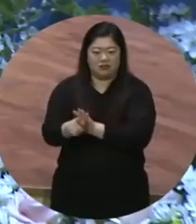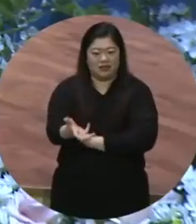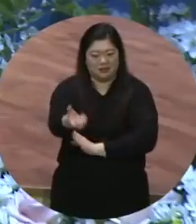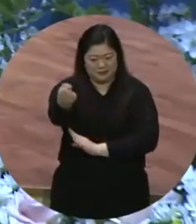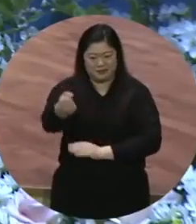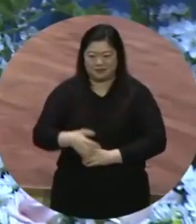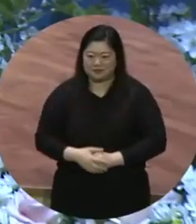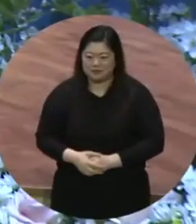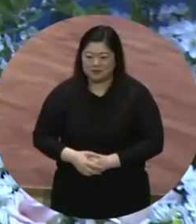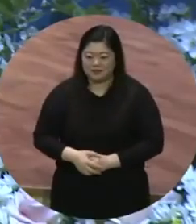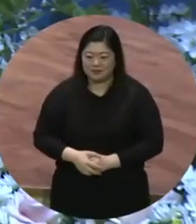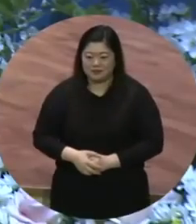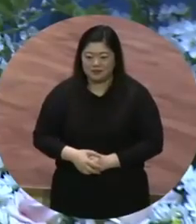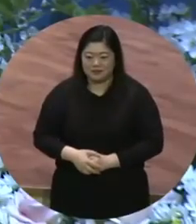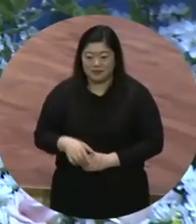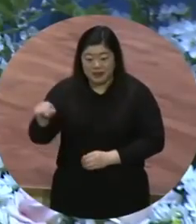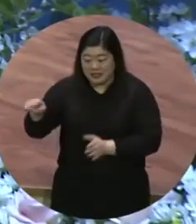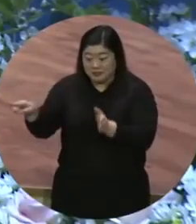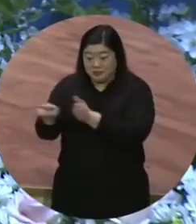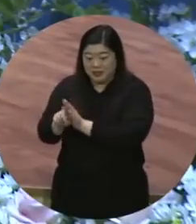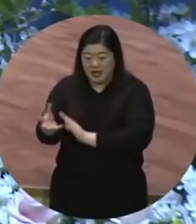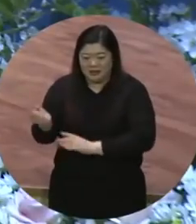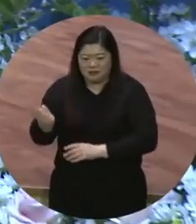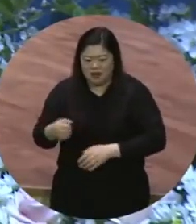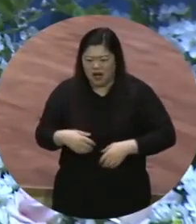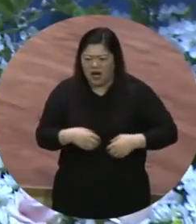자, 이 믿음 가지고 담대하게